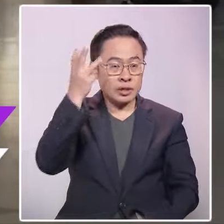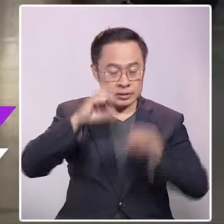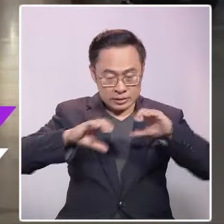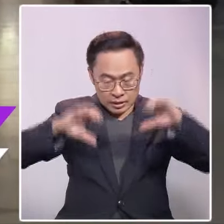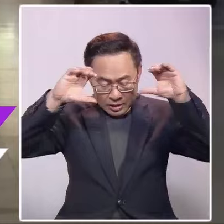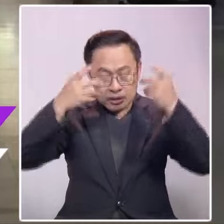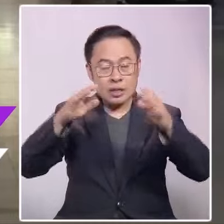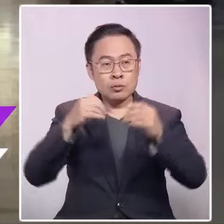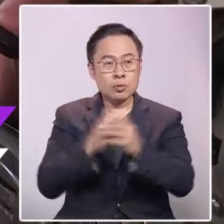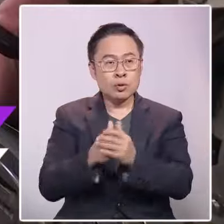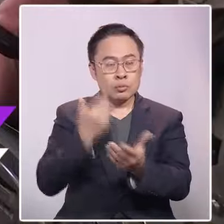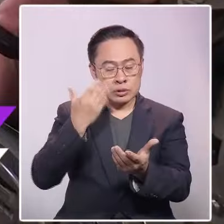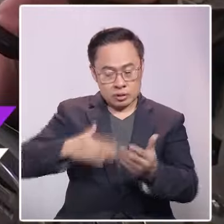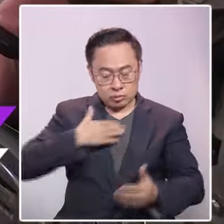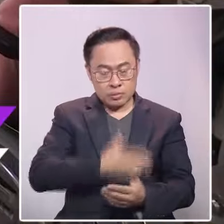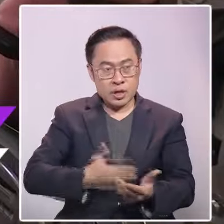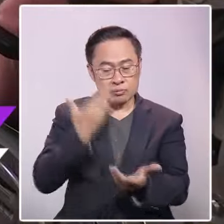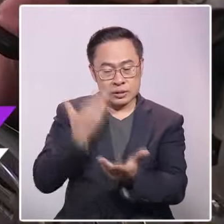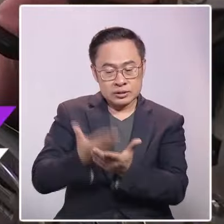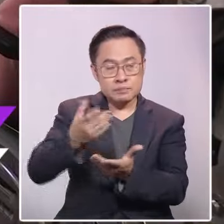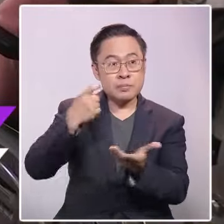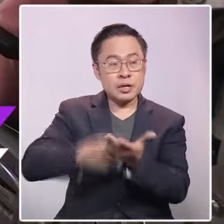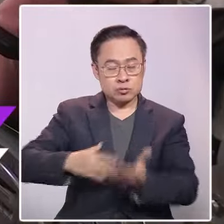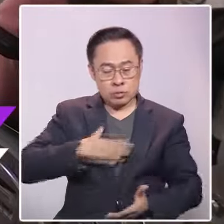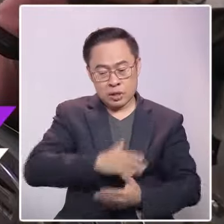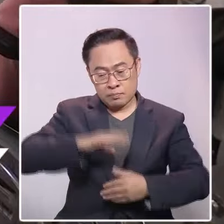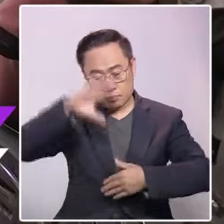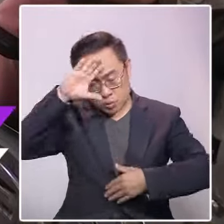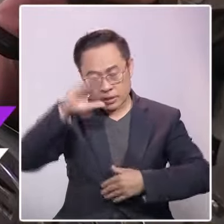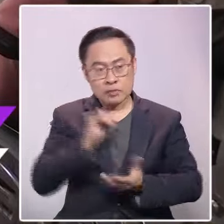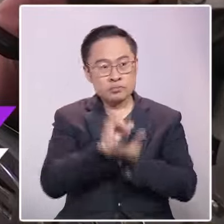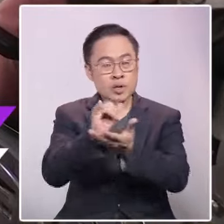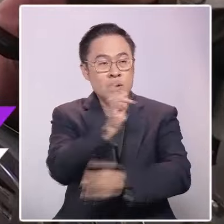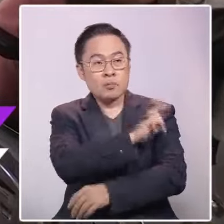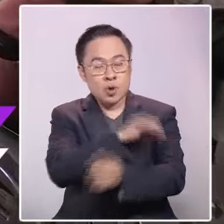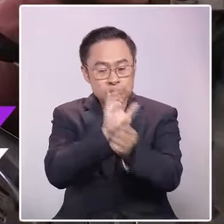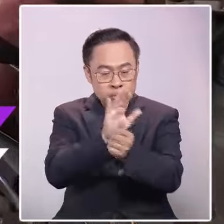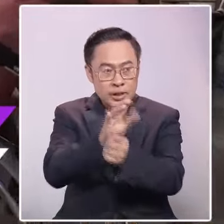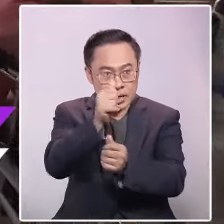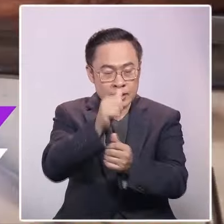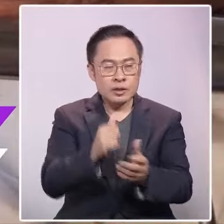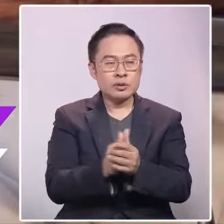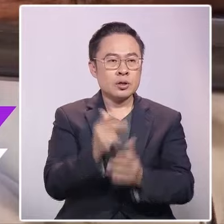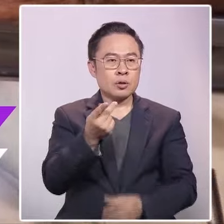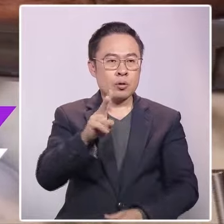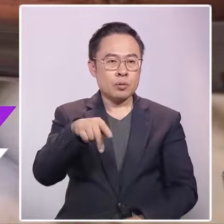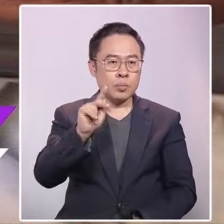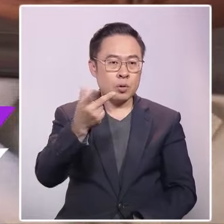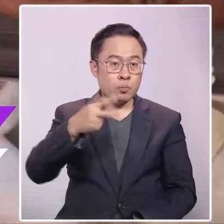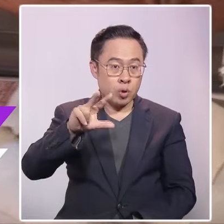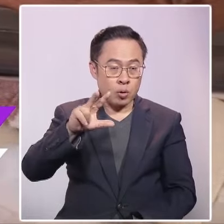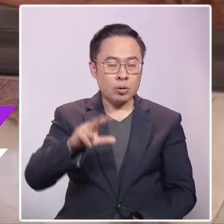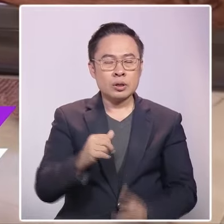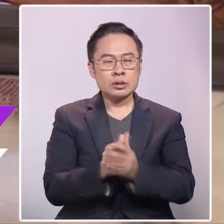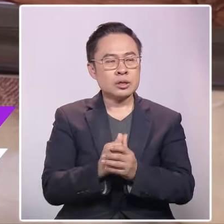รัฐในการที่จะดูแลสุขภาพแล้วนะครับก็คือเรื่องของการซื้อประกันนั่นเองนะครับทางกปภเนี่ยก็เลยมีการปรับปรุงมาตรฐานการ